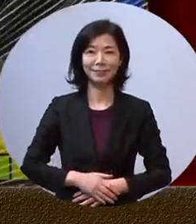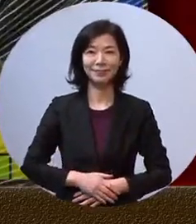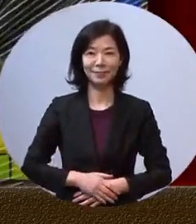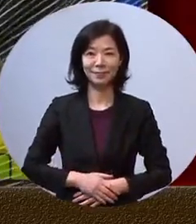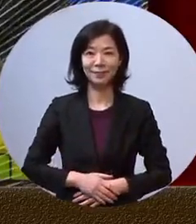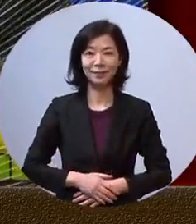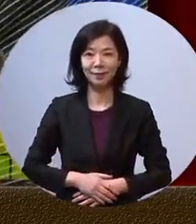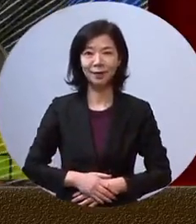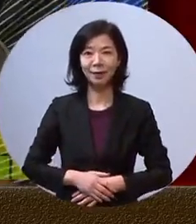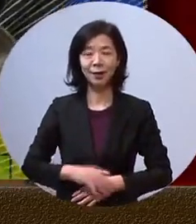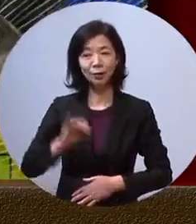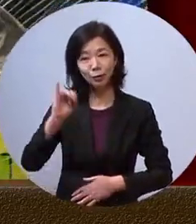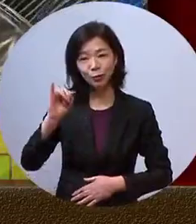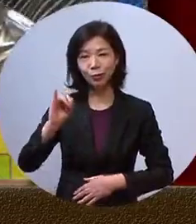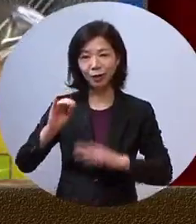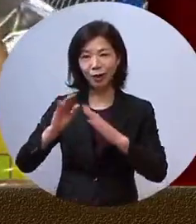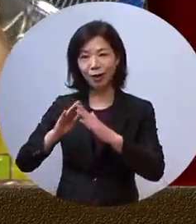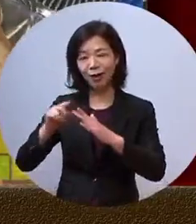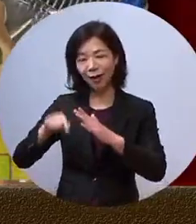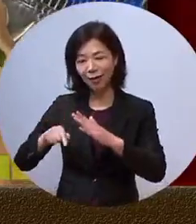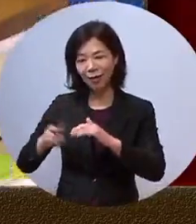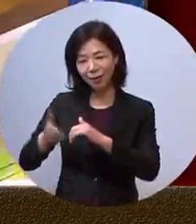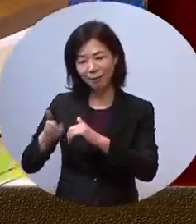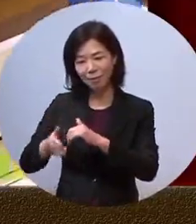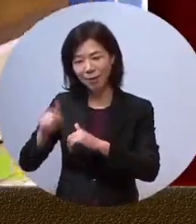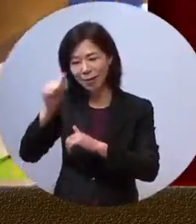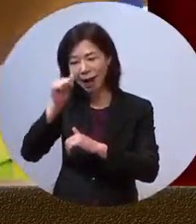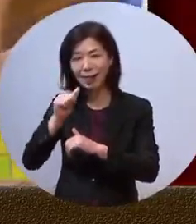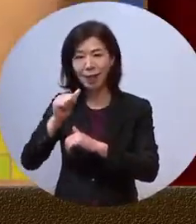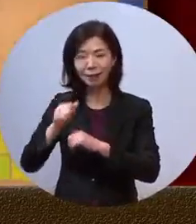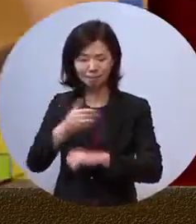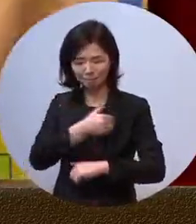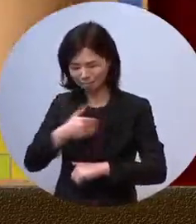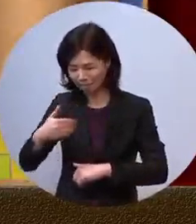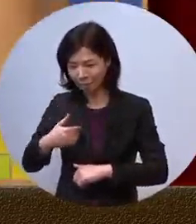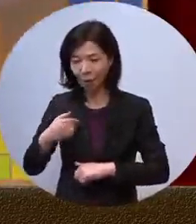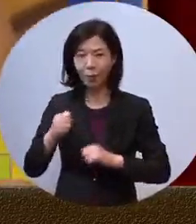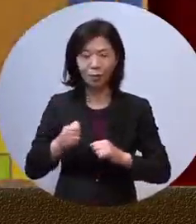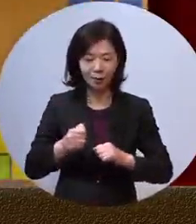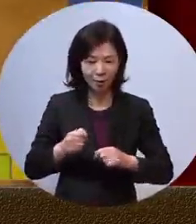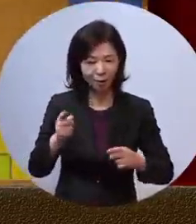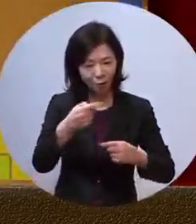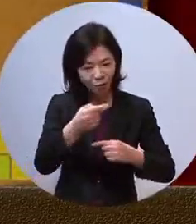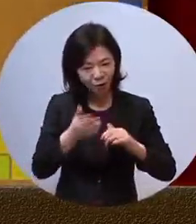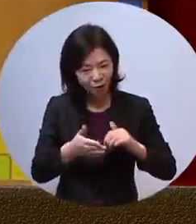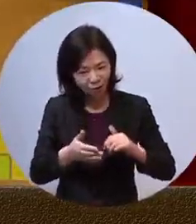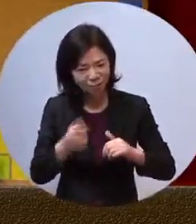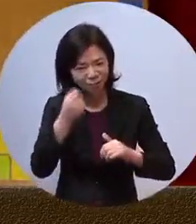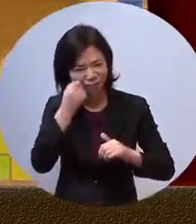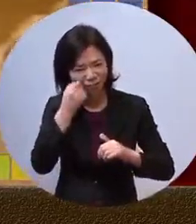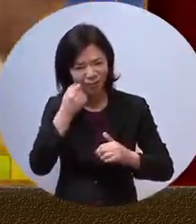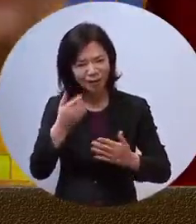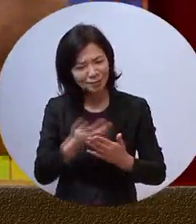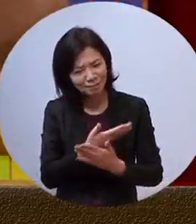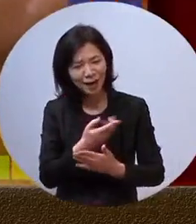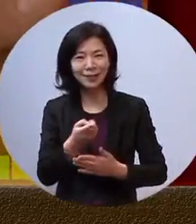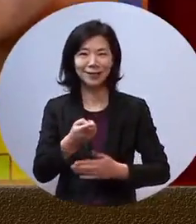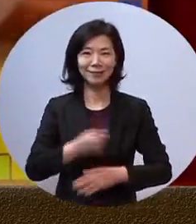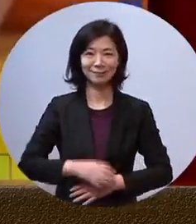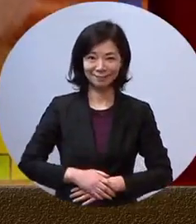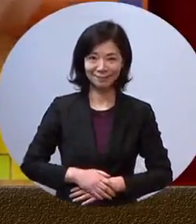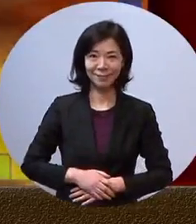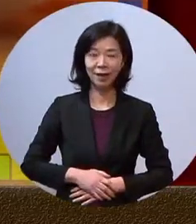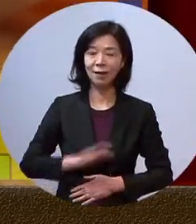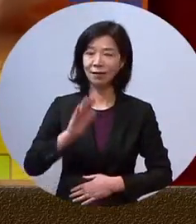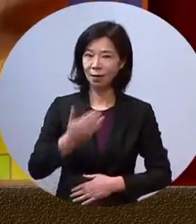。 日々のおかず作りで鍛えているお母さんたちも、綺麗に着飾ったお正月料理には悪戦苦闘。その分